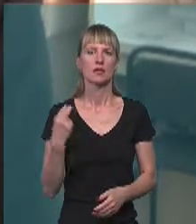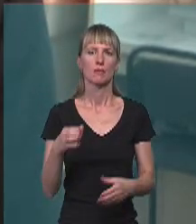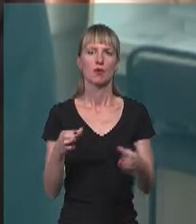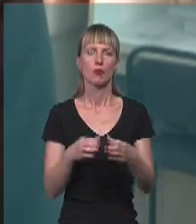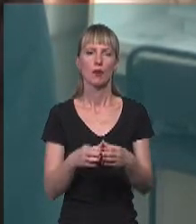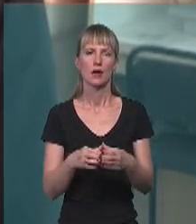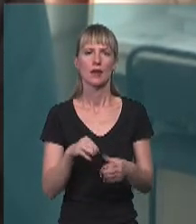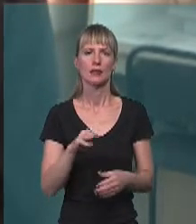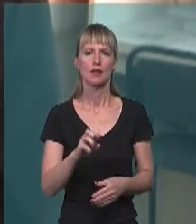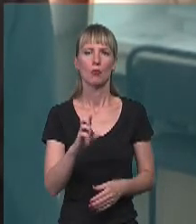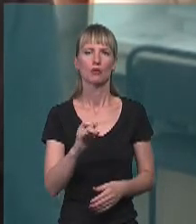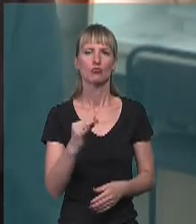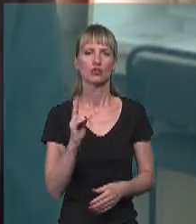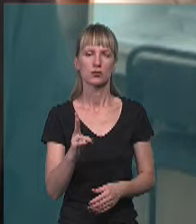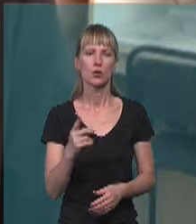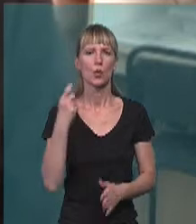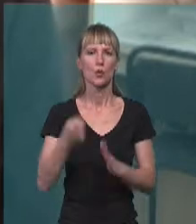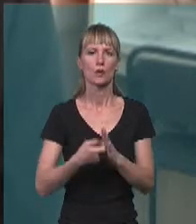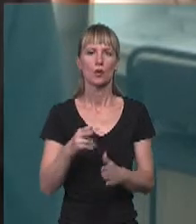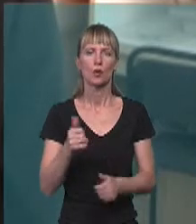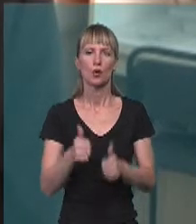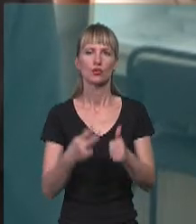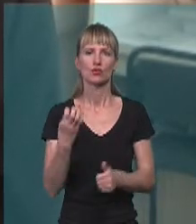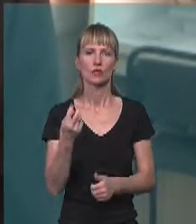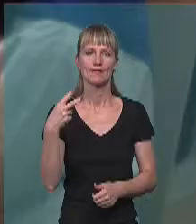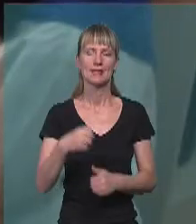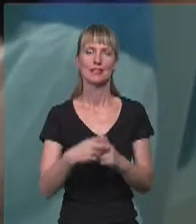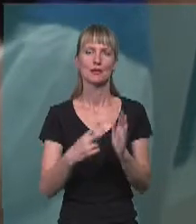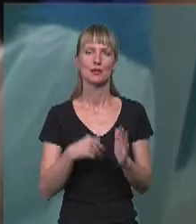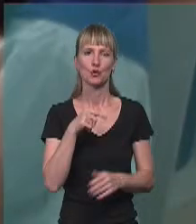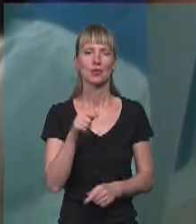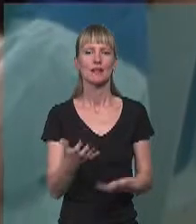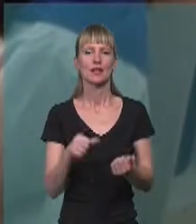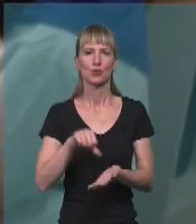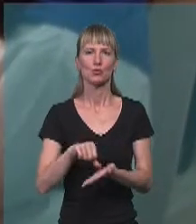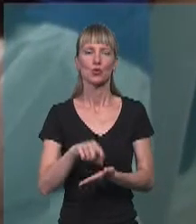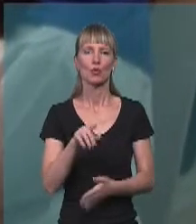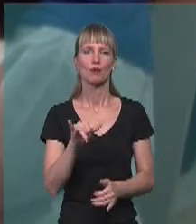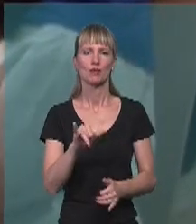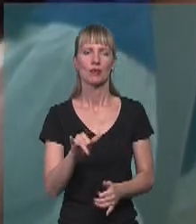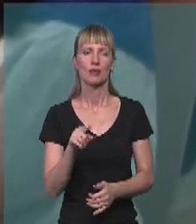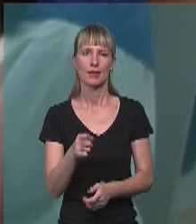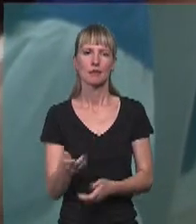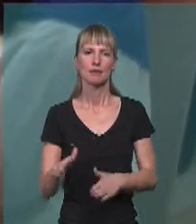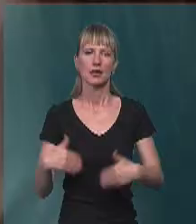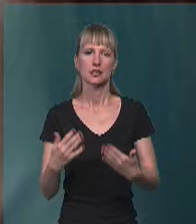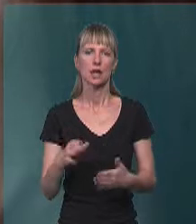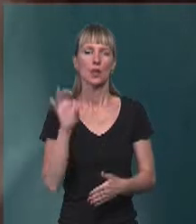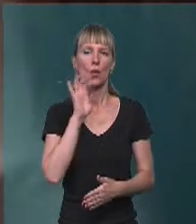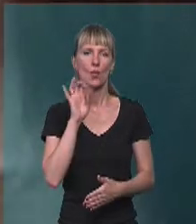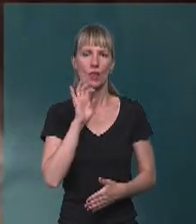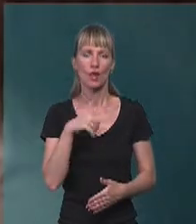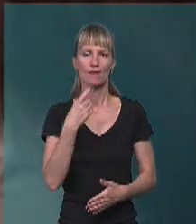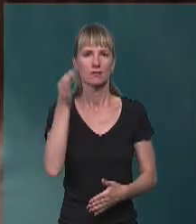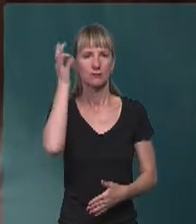Дар'я Табунщик довідалася про такий конкурс ще в 2017 році. Тоді взяти участь у ньому її запросила тітка, згадує дівчинка. Того